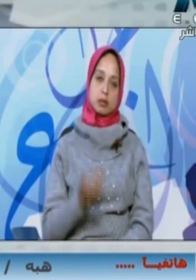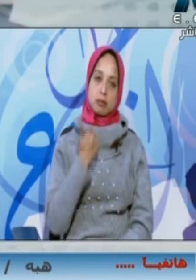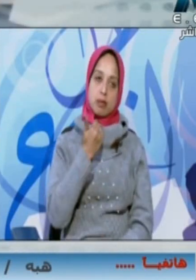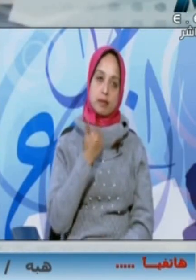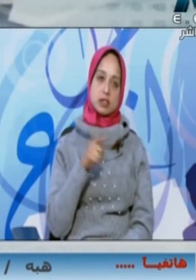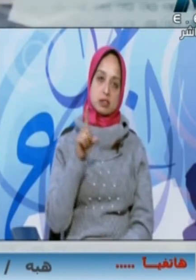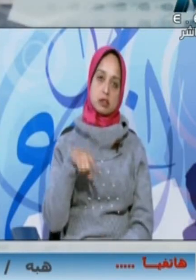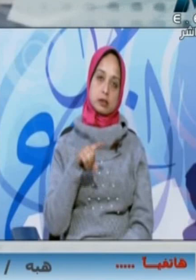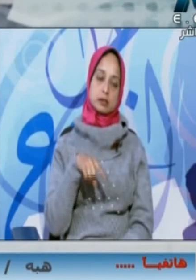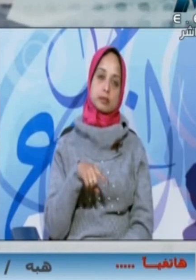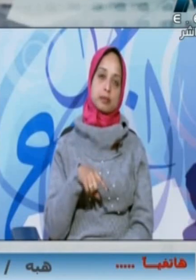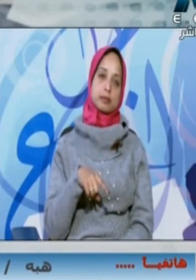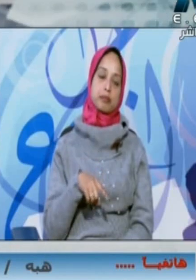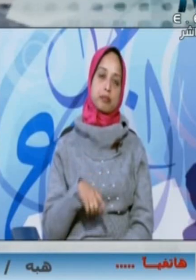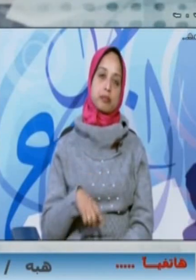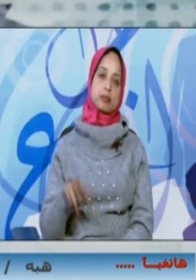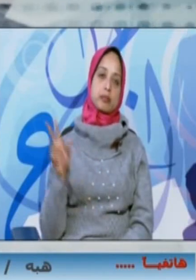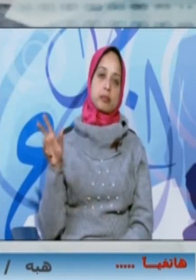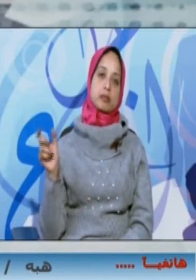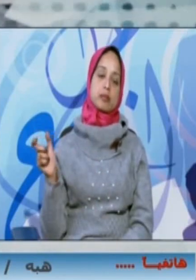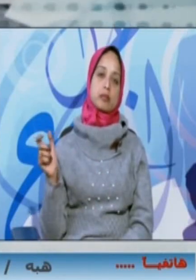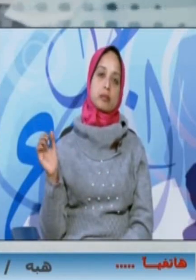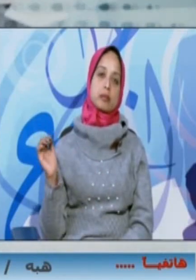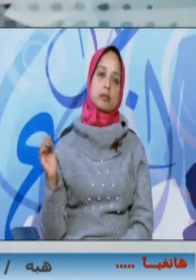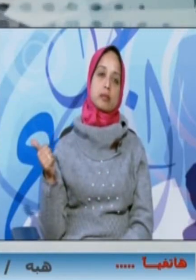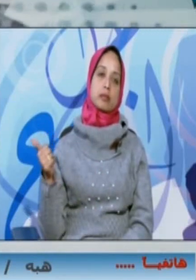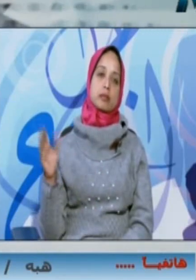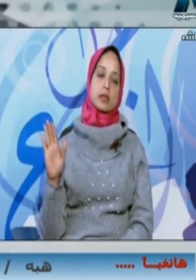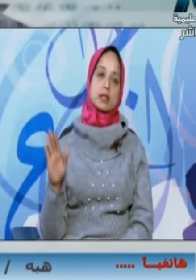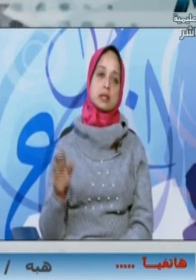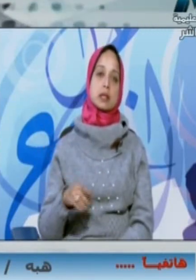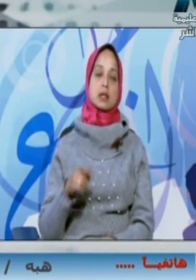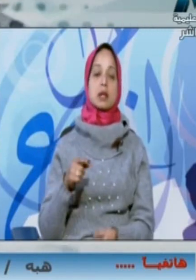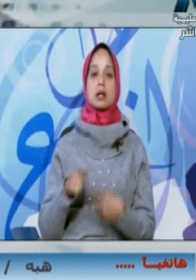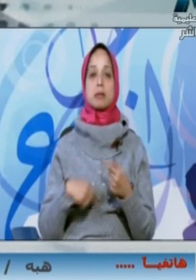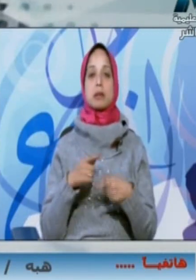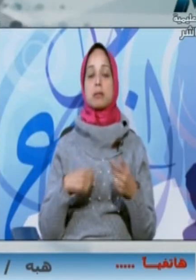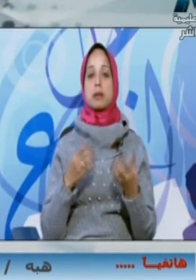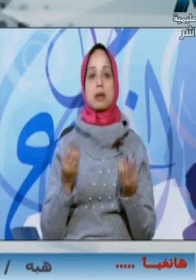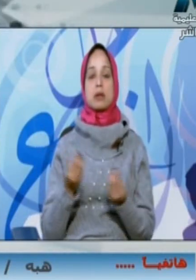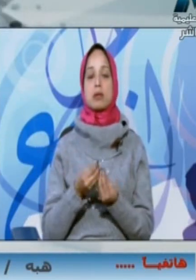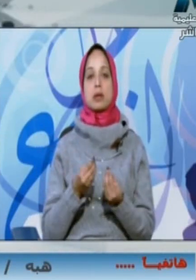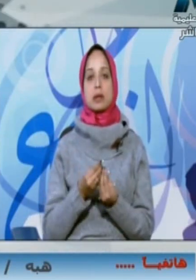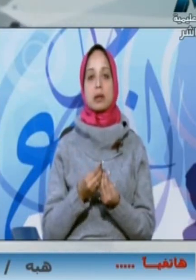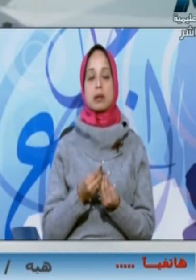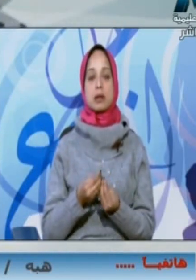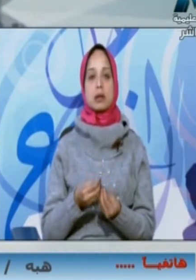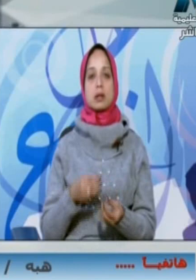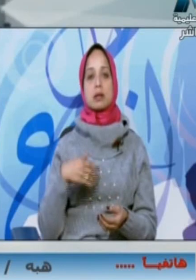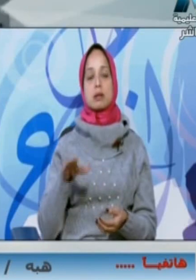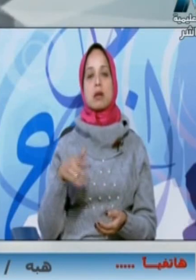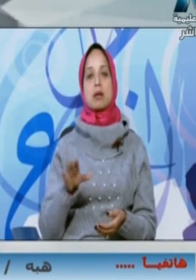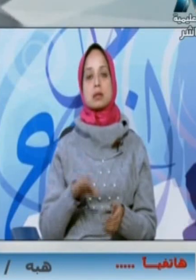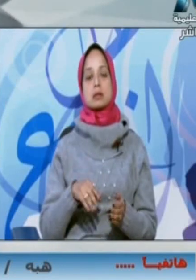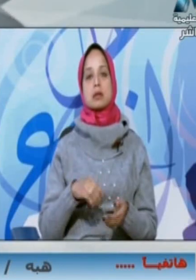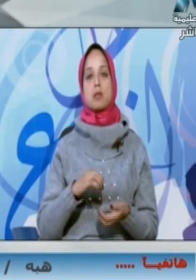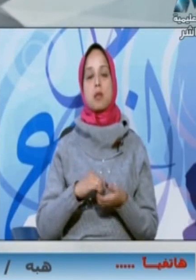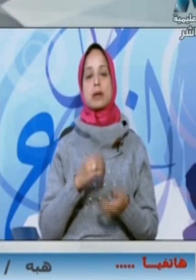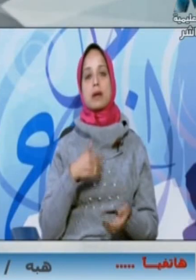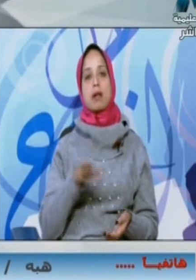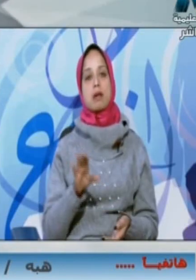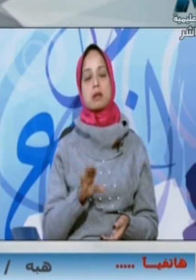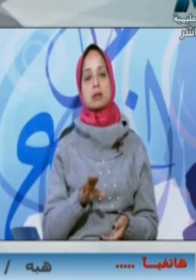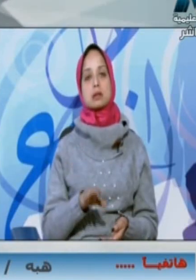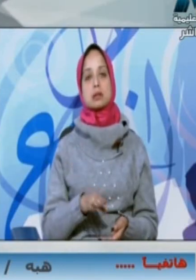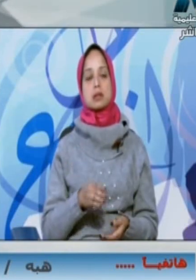مفيش حد. النحاس يعمل ايه؟ راح لغي المعاهده. طب كلمني الاول بتعملها معايا كده؟ معاك. طب